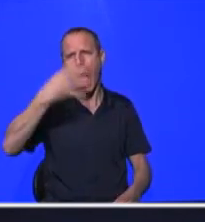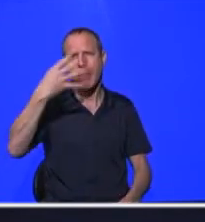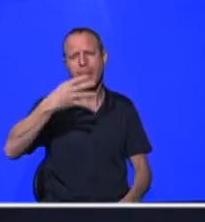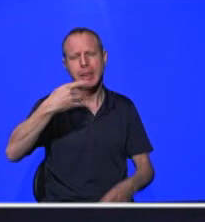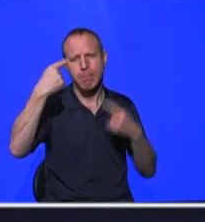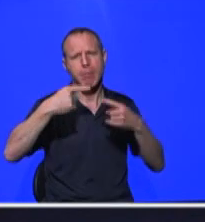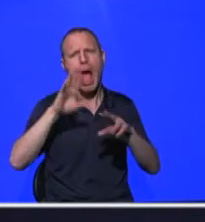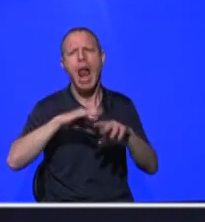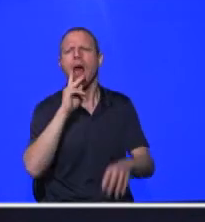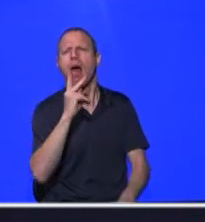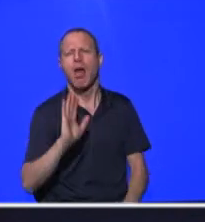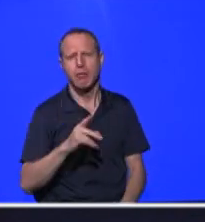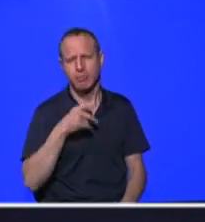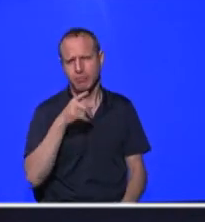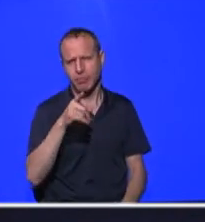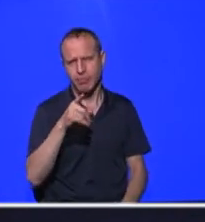זה... אתה יוצא...